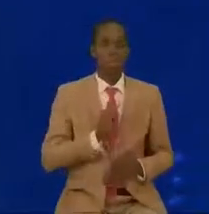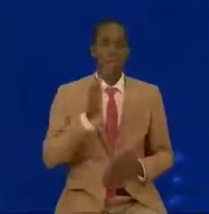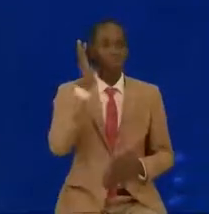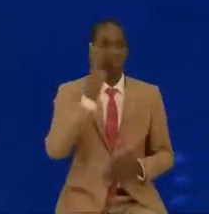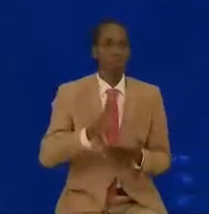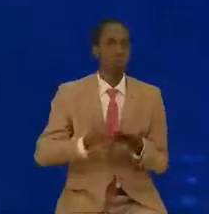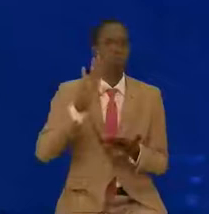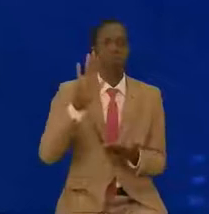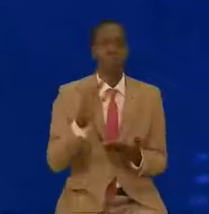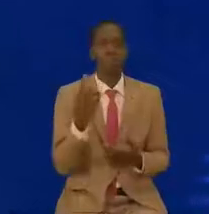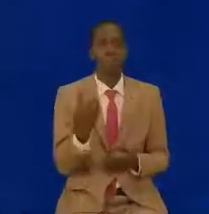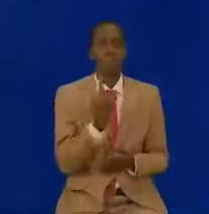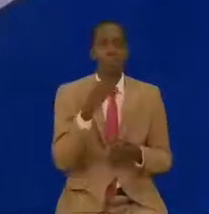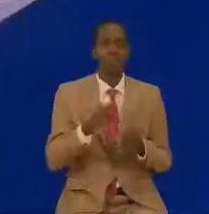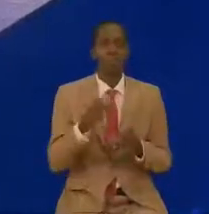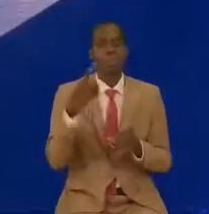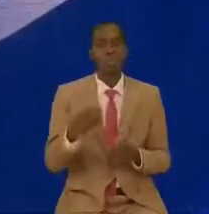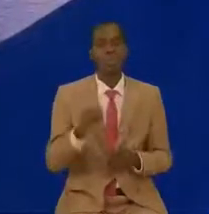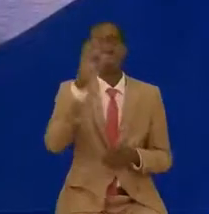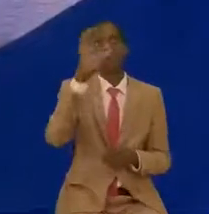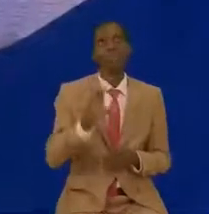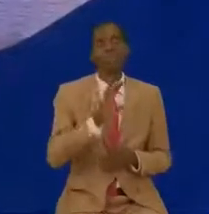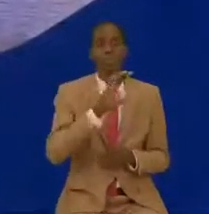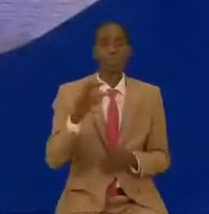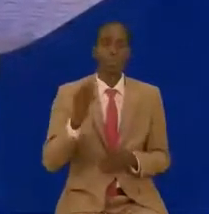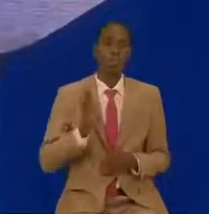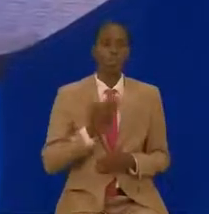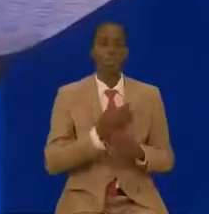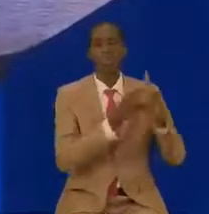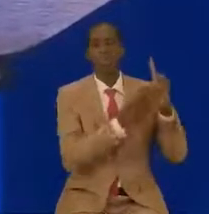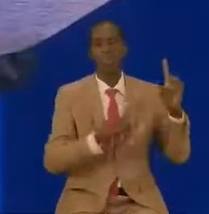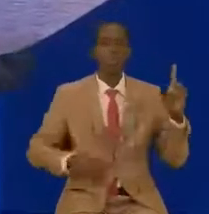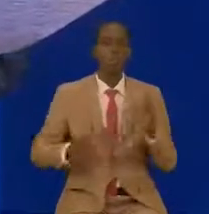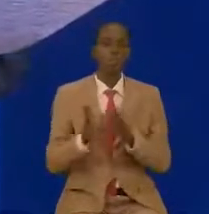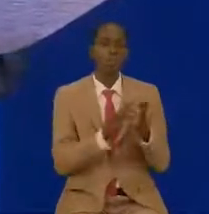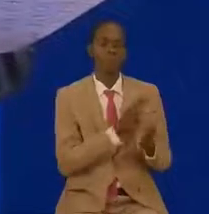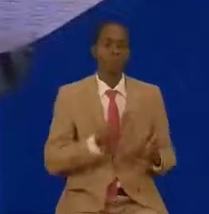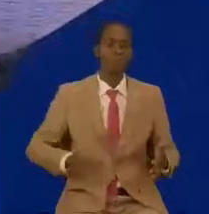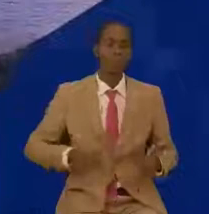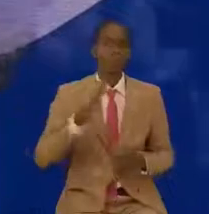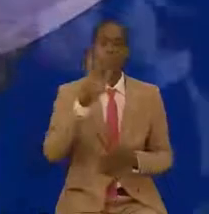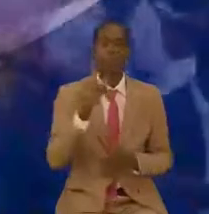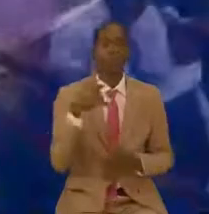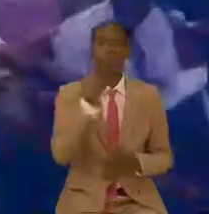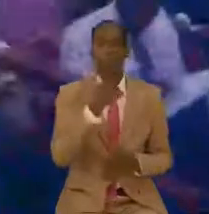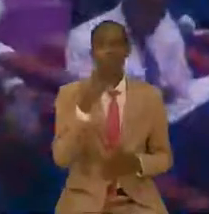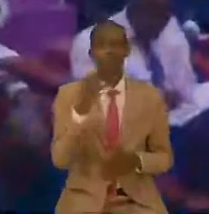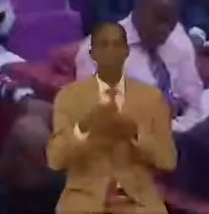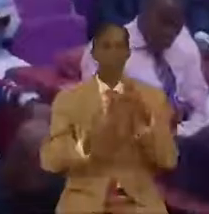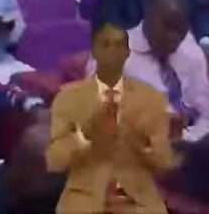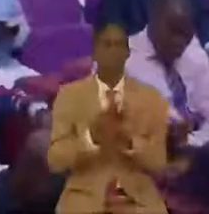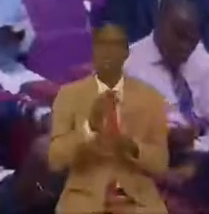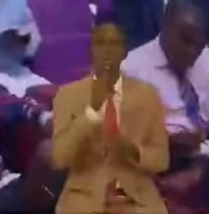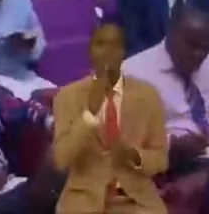loin de moi la pensée de me glorifier d'autre chose que de la croix de notre Seigneur Jésus-Christ,